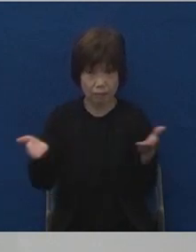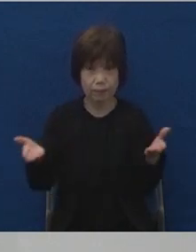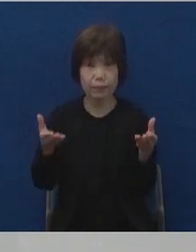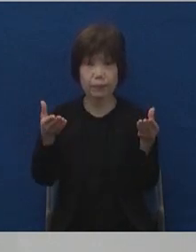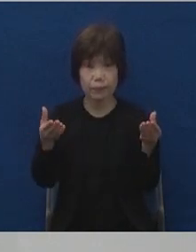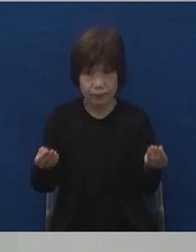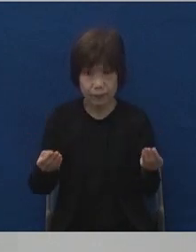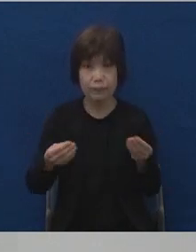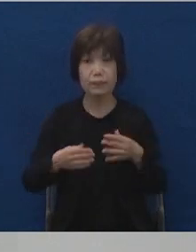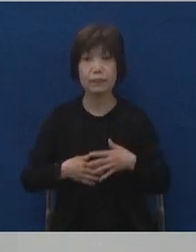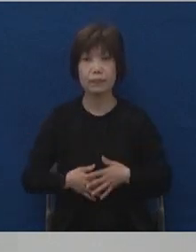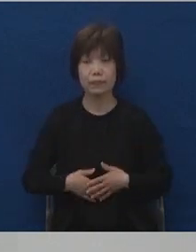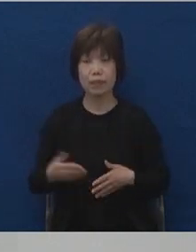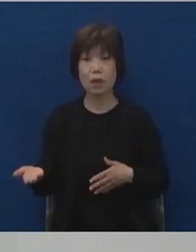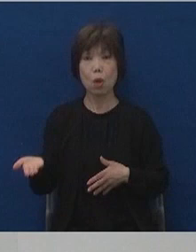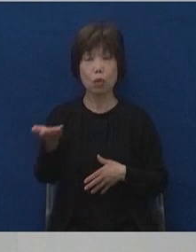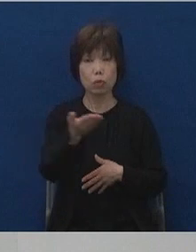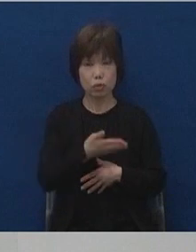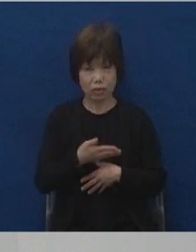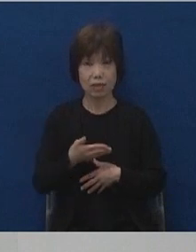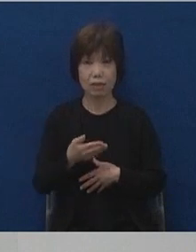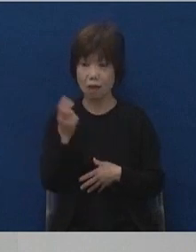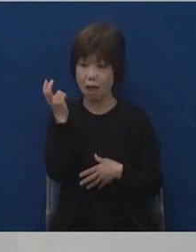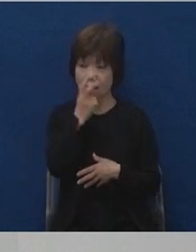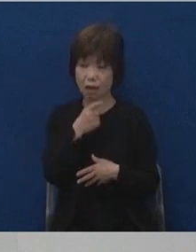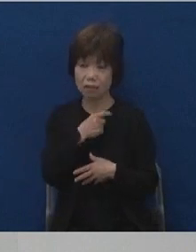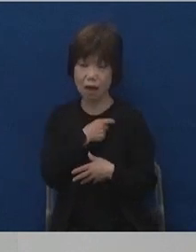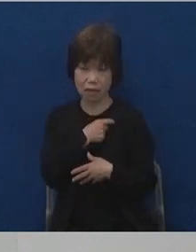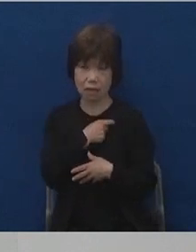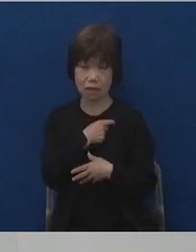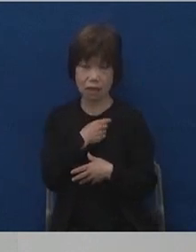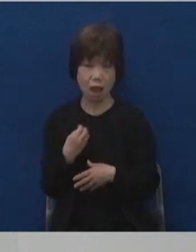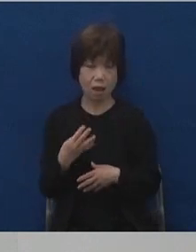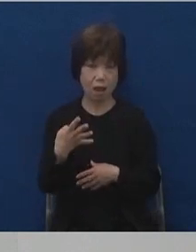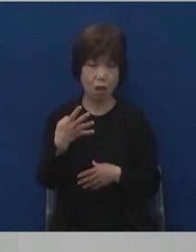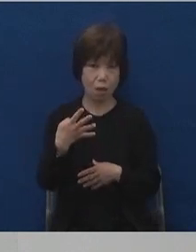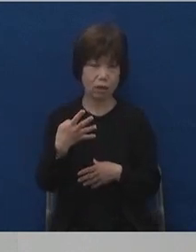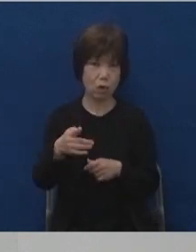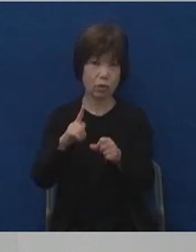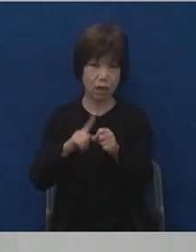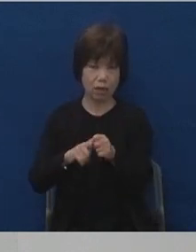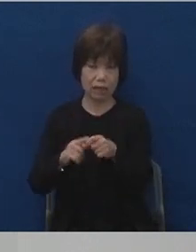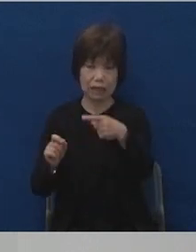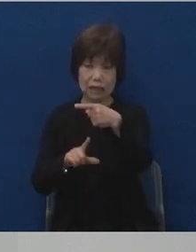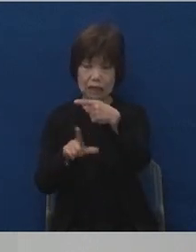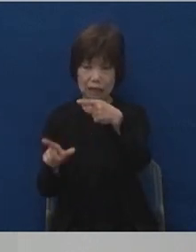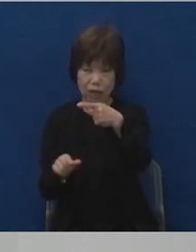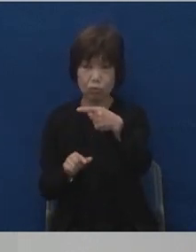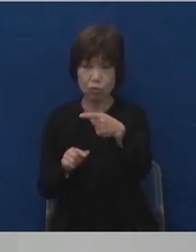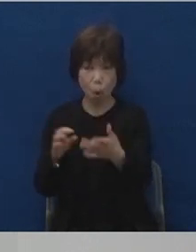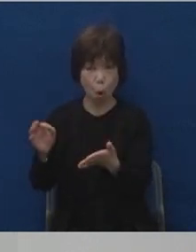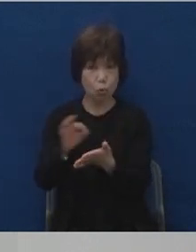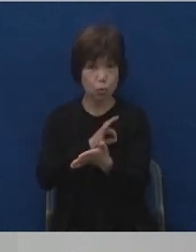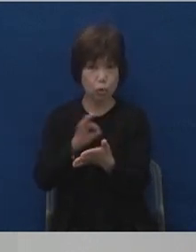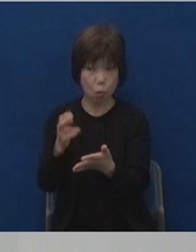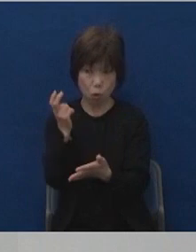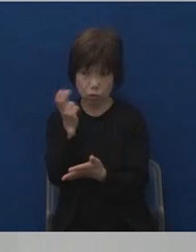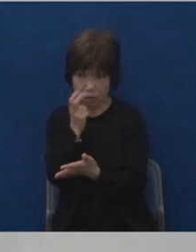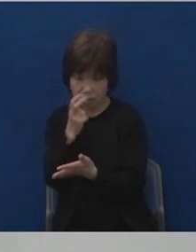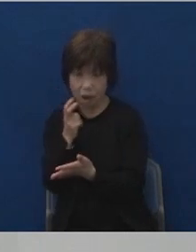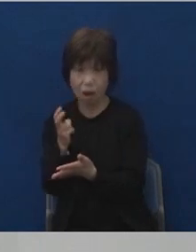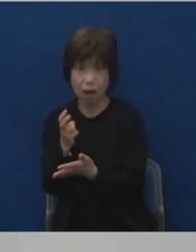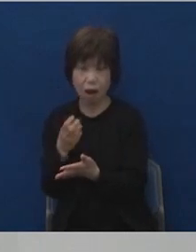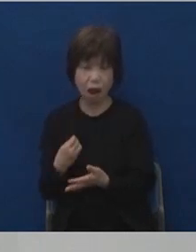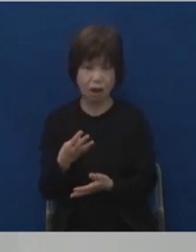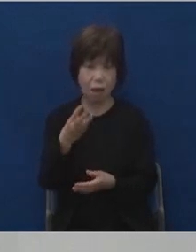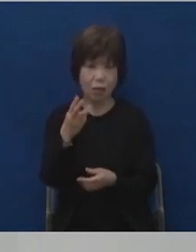ました。次に監査委員から令和4年1月分の例月水道検査並びに、令和